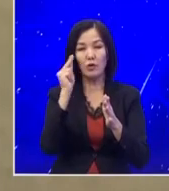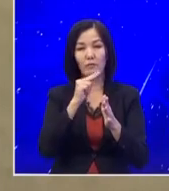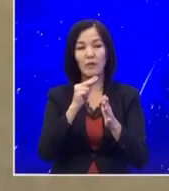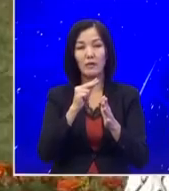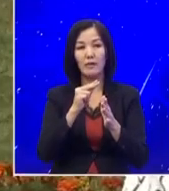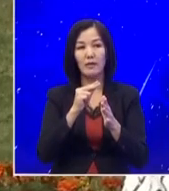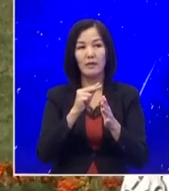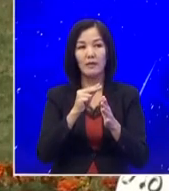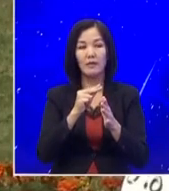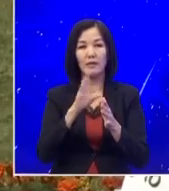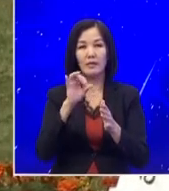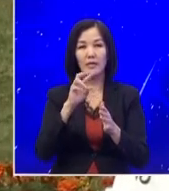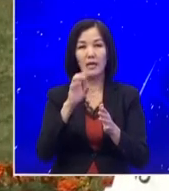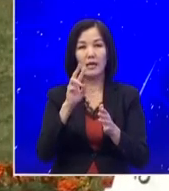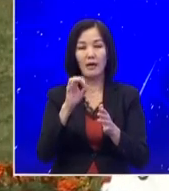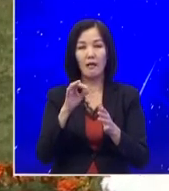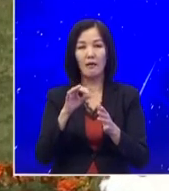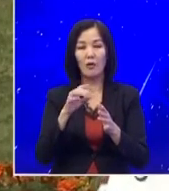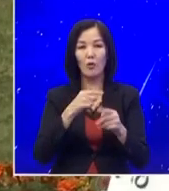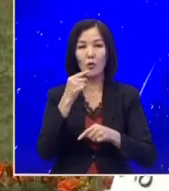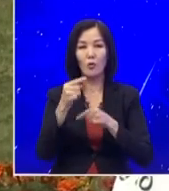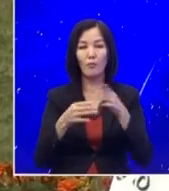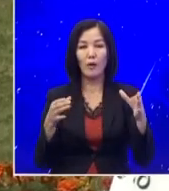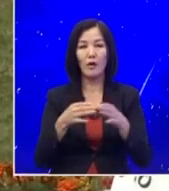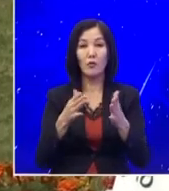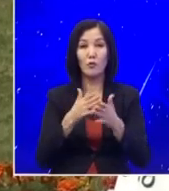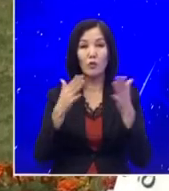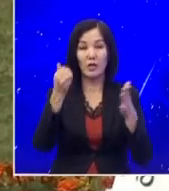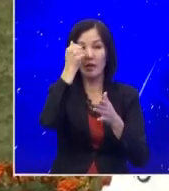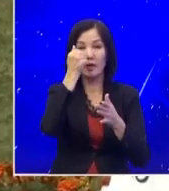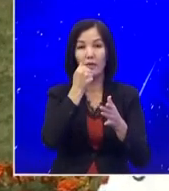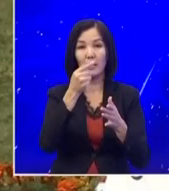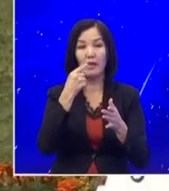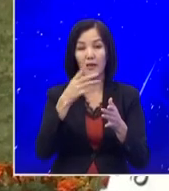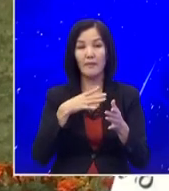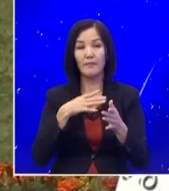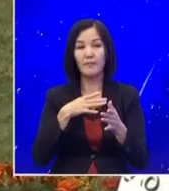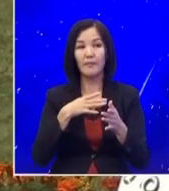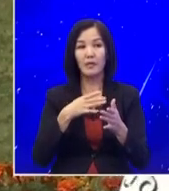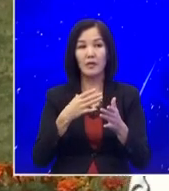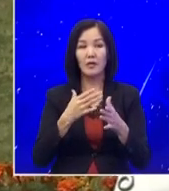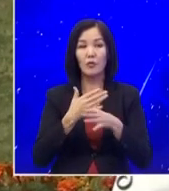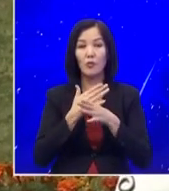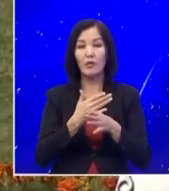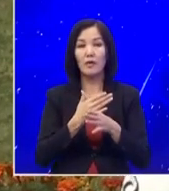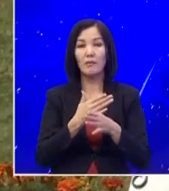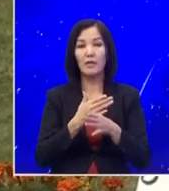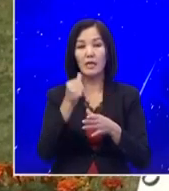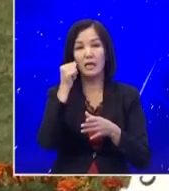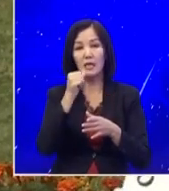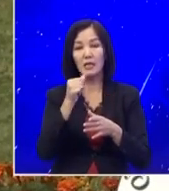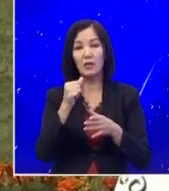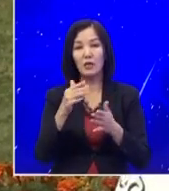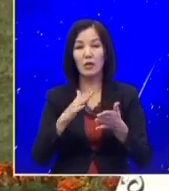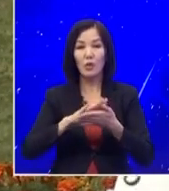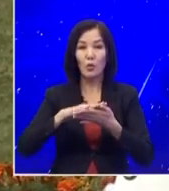алғашқы мына Салиқалы ұрпақ деген қорына үлкен алғысымды айтқым келеді. Себебі олардың арқасында мына біз ертең үлкен